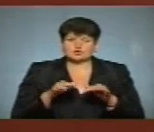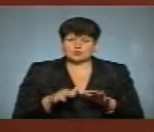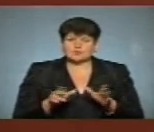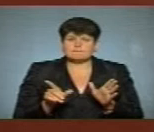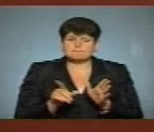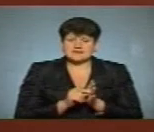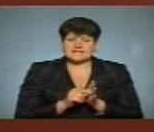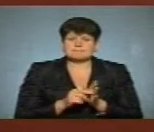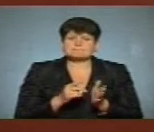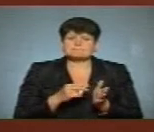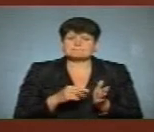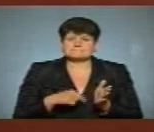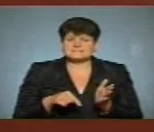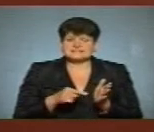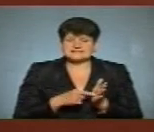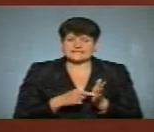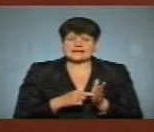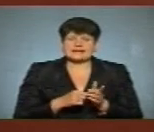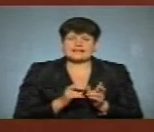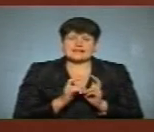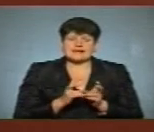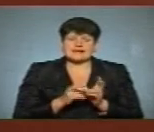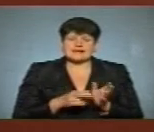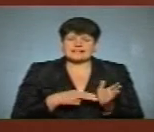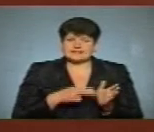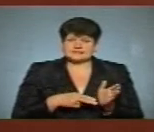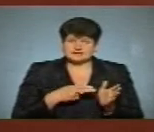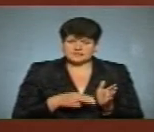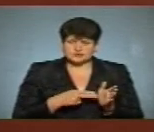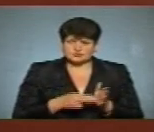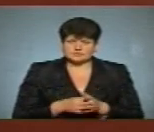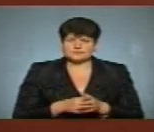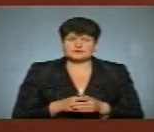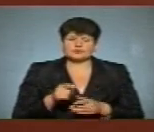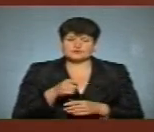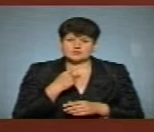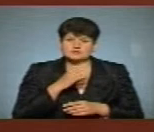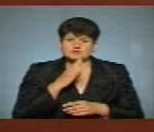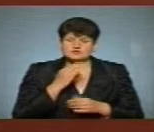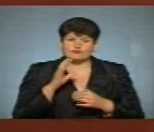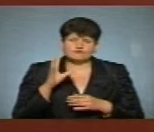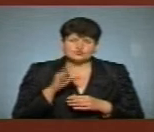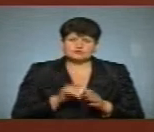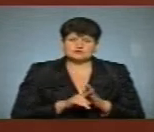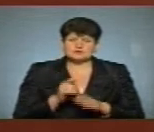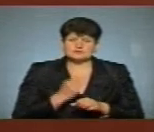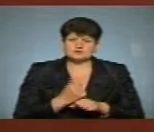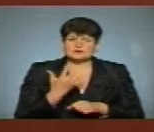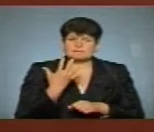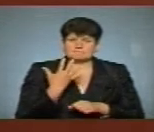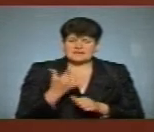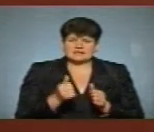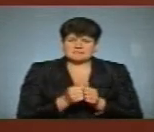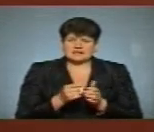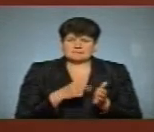електричок, повідомила чергова з надання довідок залізничного вокзалу Надія Шевчук. За її словами, всього запустили 5